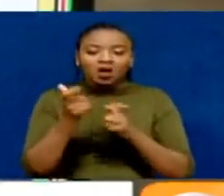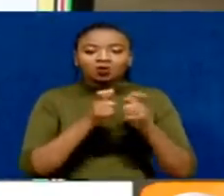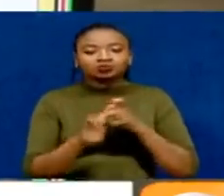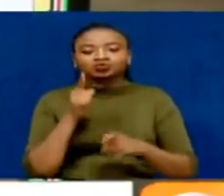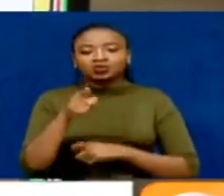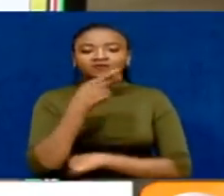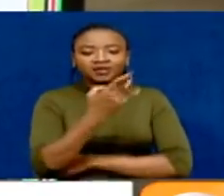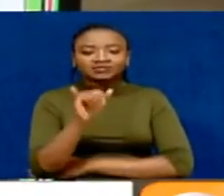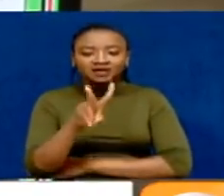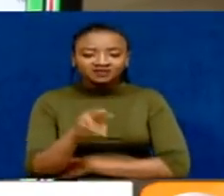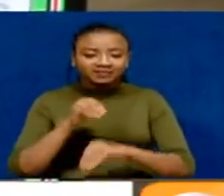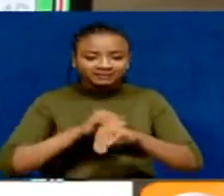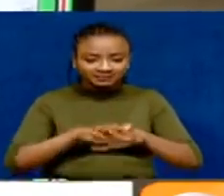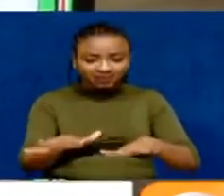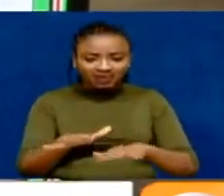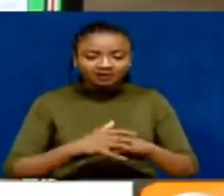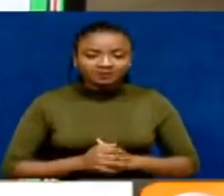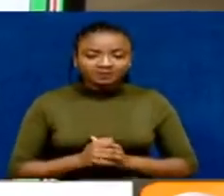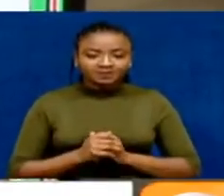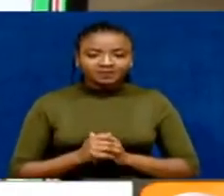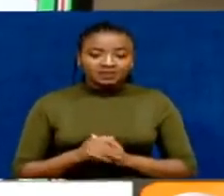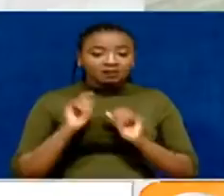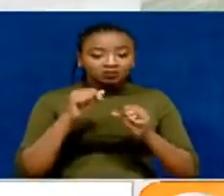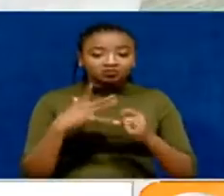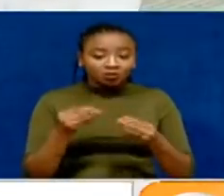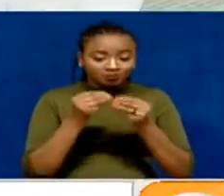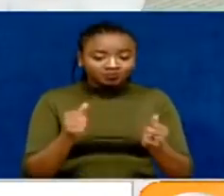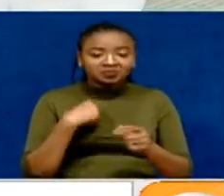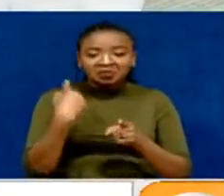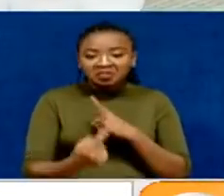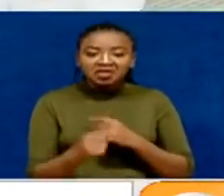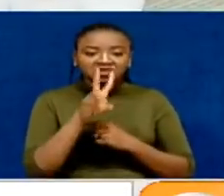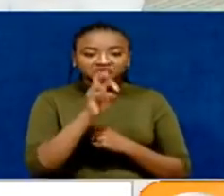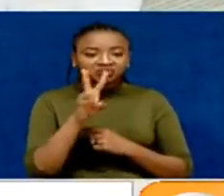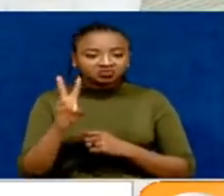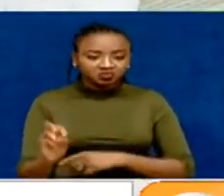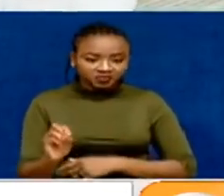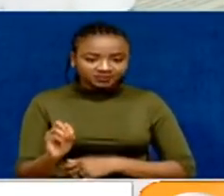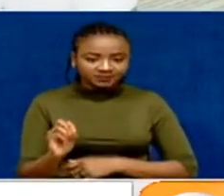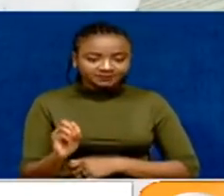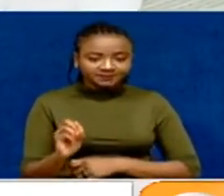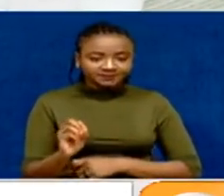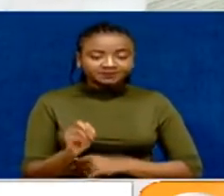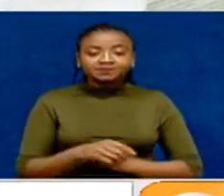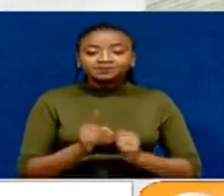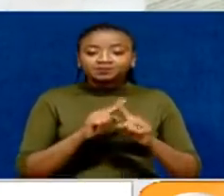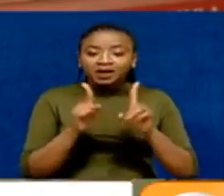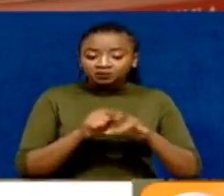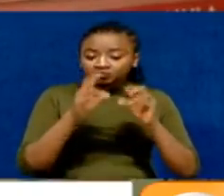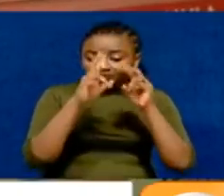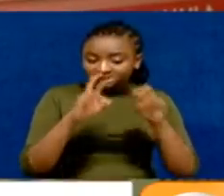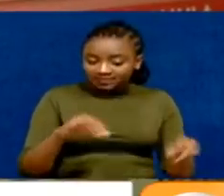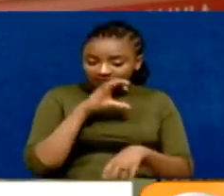janga la ukimwi kufikia mwaka 2020. Katika ruwaza iliyotolewa mwaka